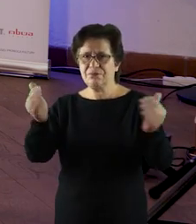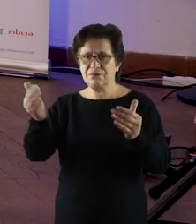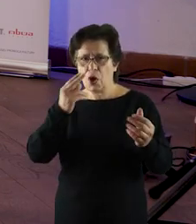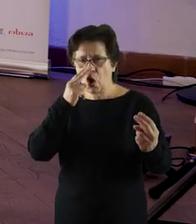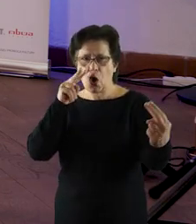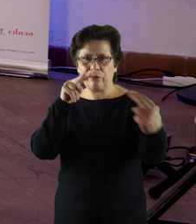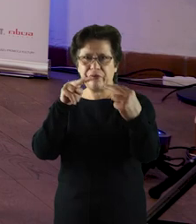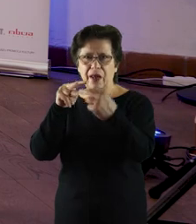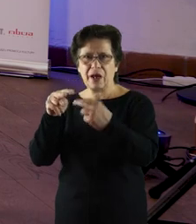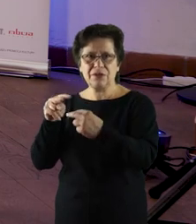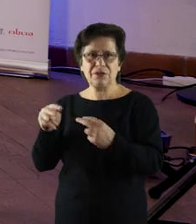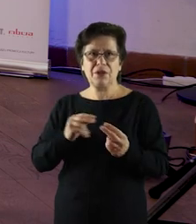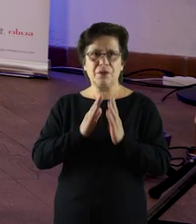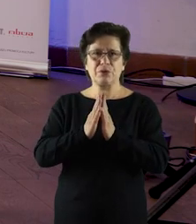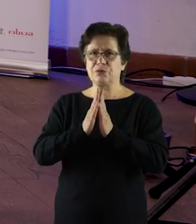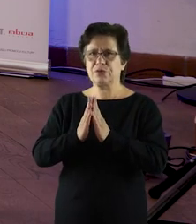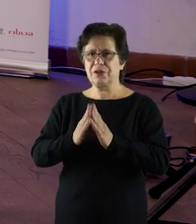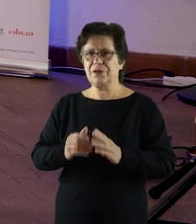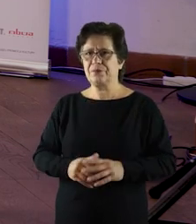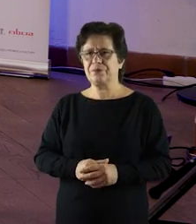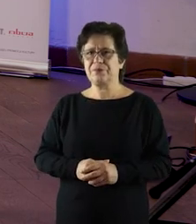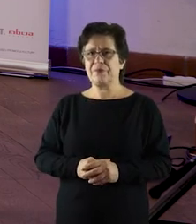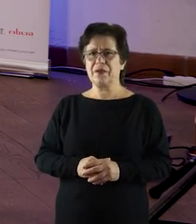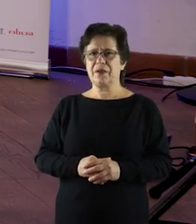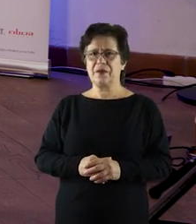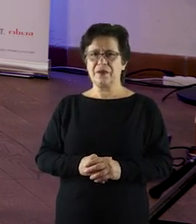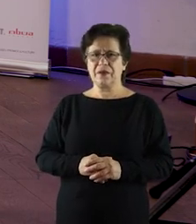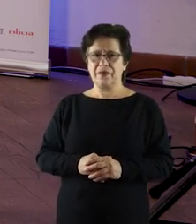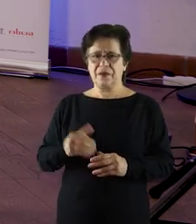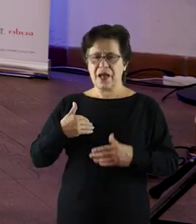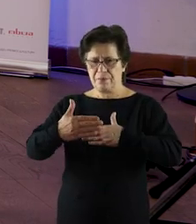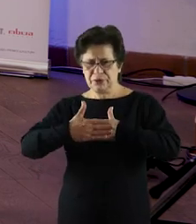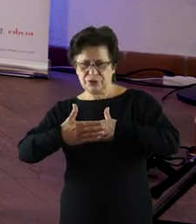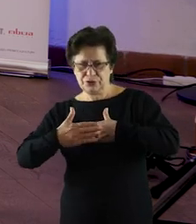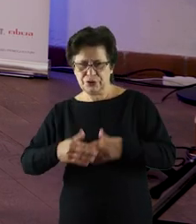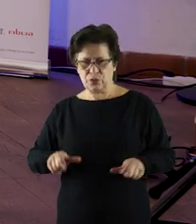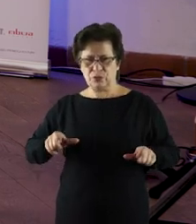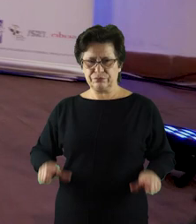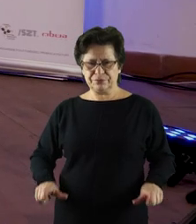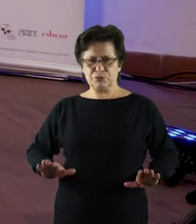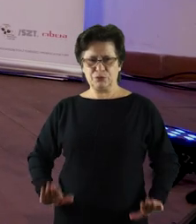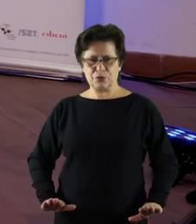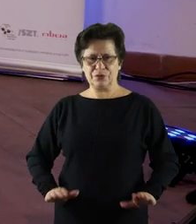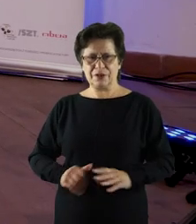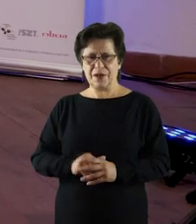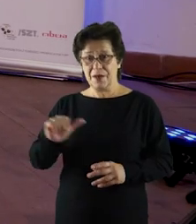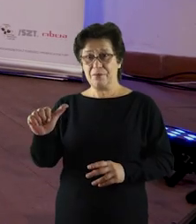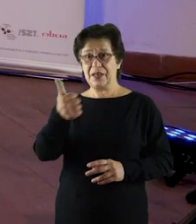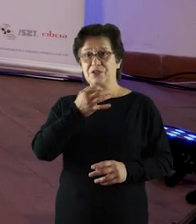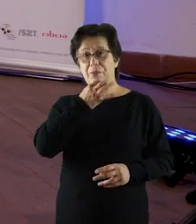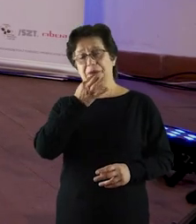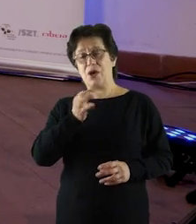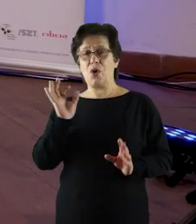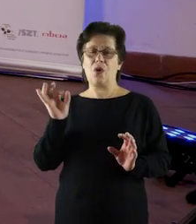Pozwolicie? Ja troszeczkę bliżej sobie usiądę i już teraz jest świetnie. Pierwsze pytanie, tak?